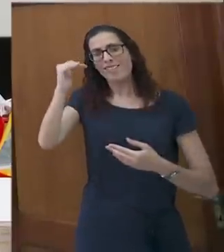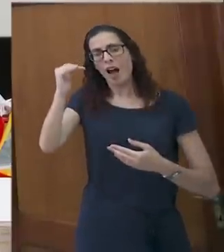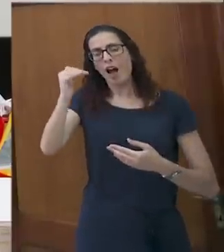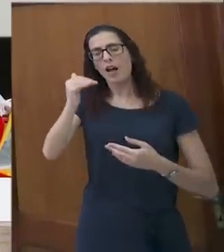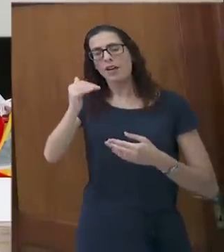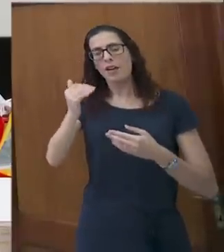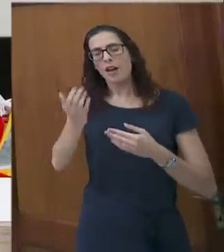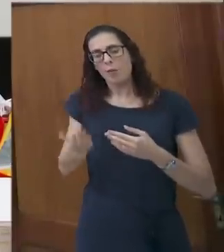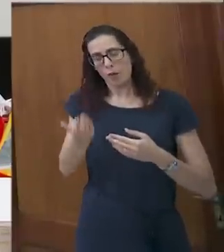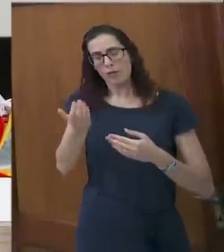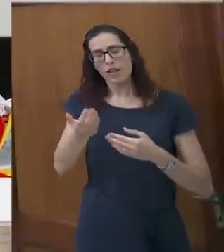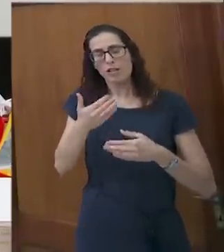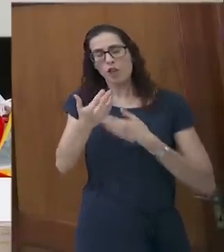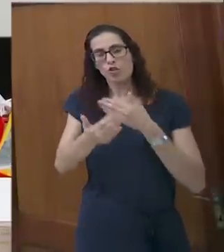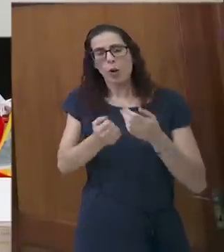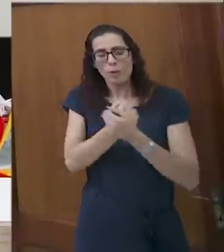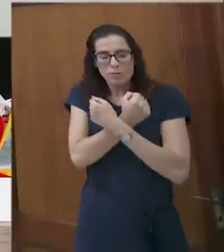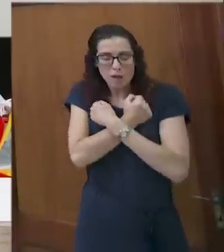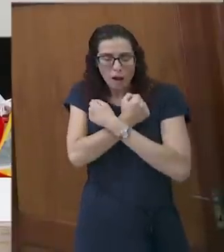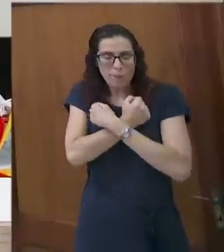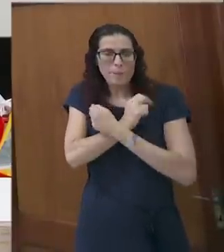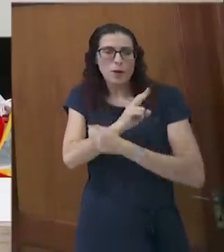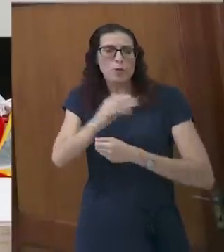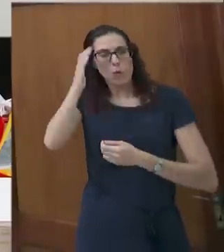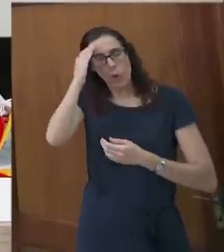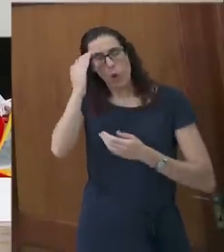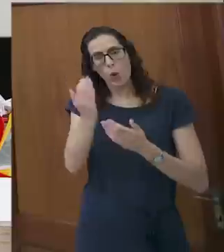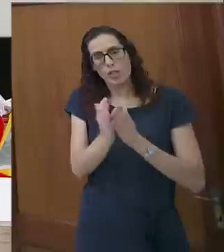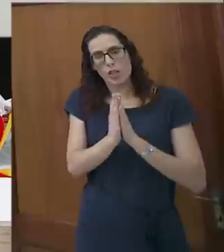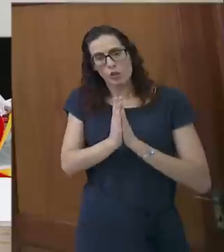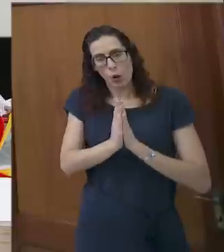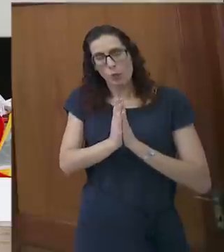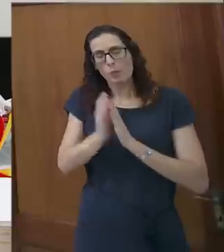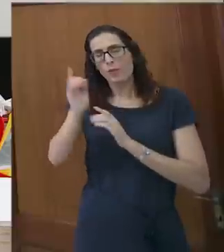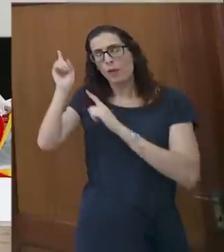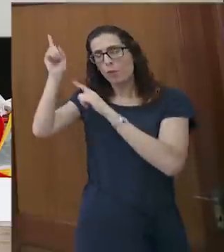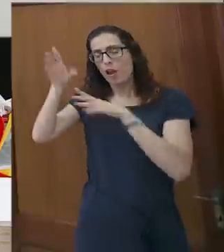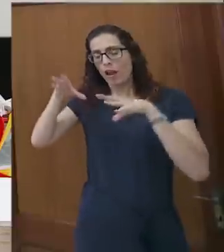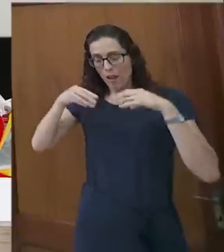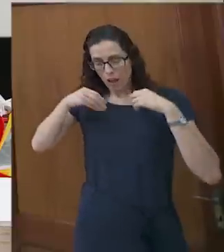ħafna imħabba u għozza. Nitolbu.